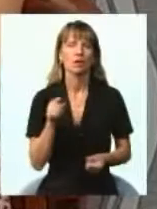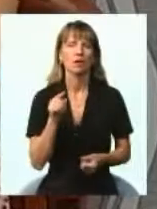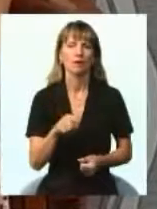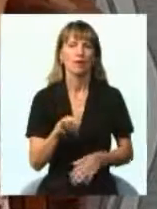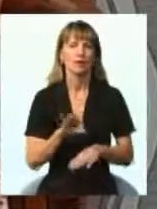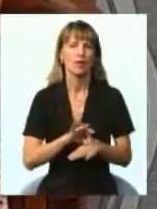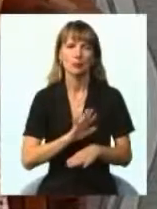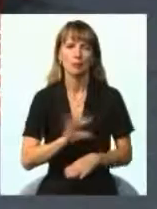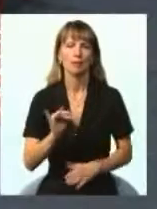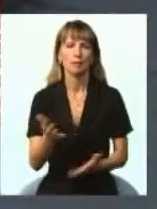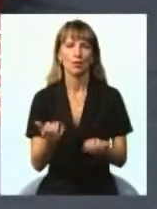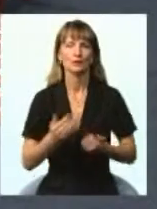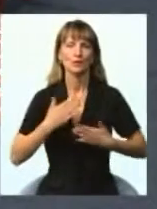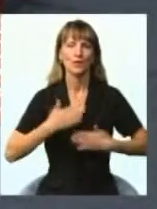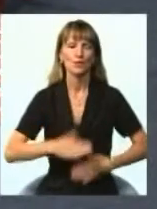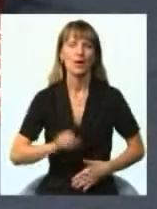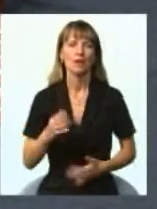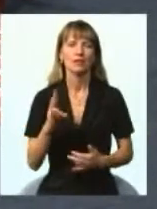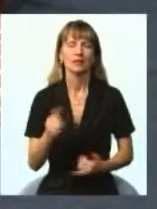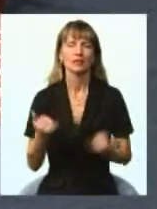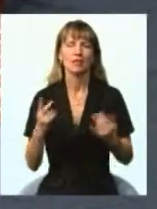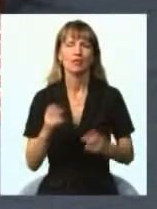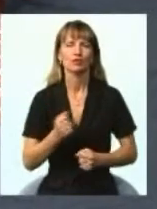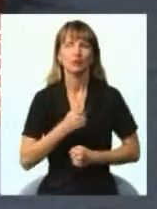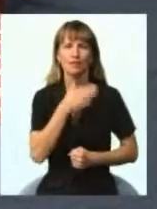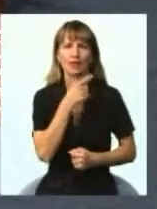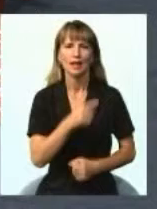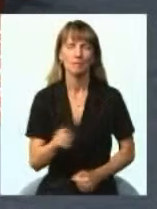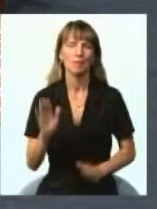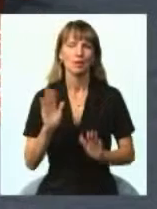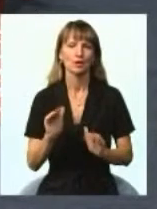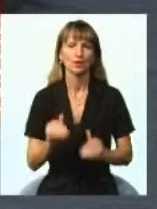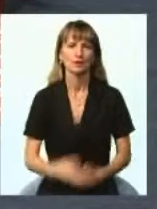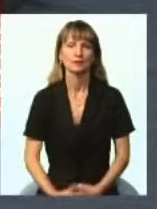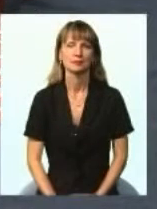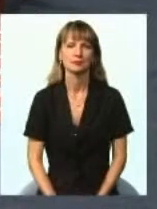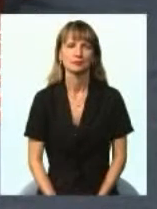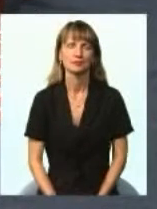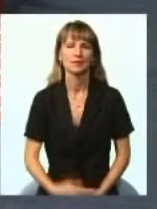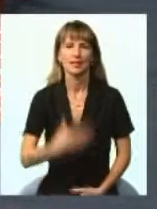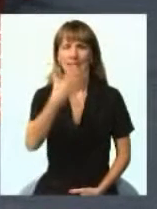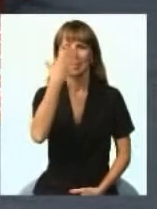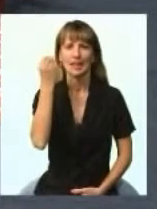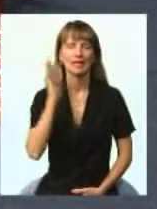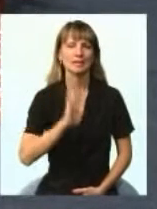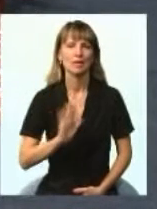і отримаєте задоволення. Ну а на сьогодні, на жаль, час прощатися. Не